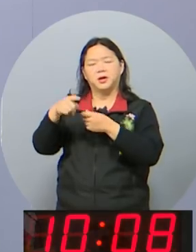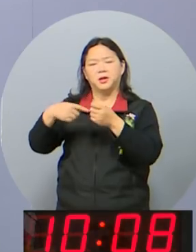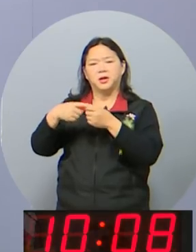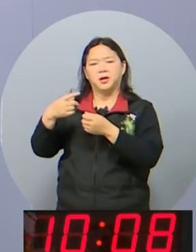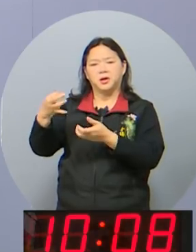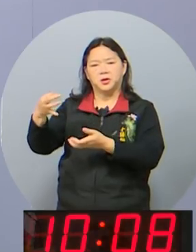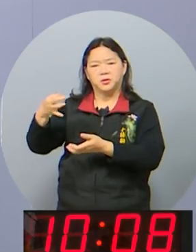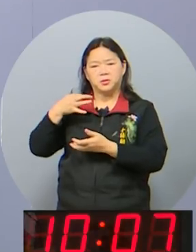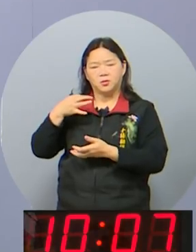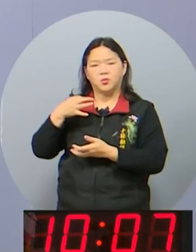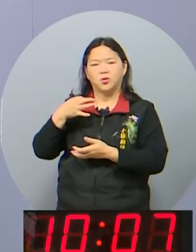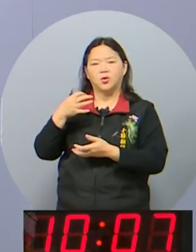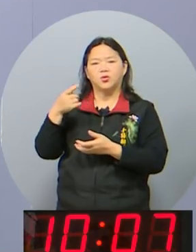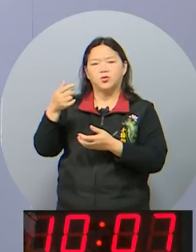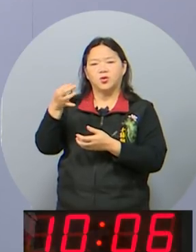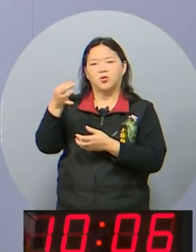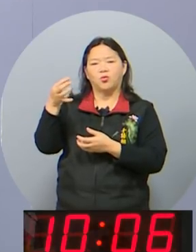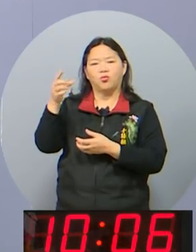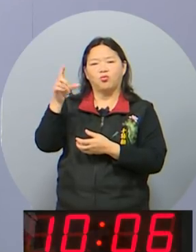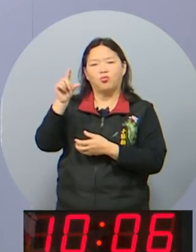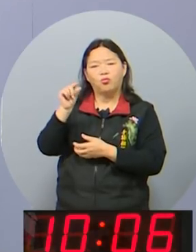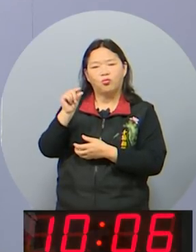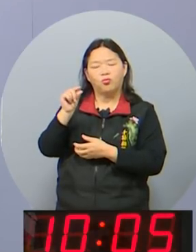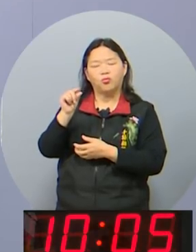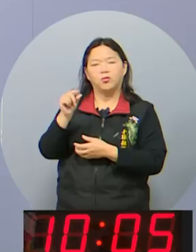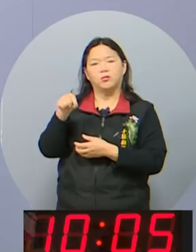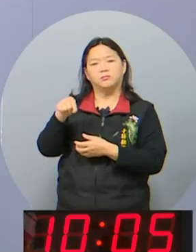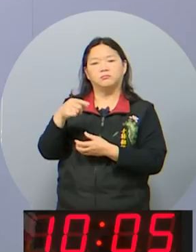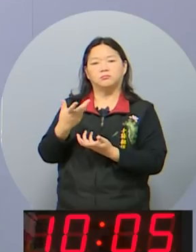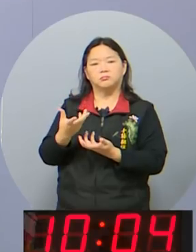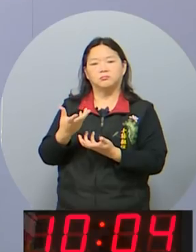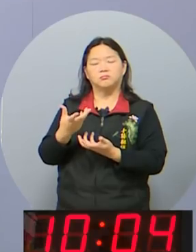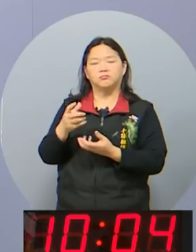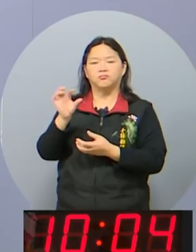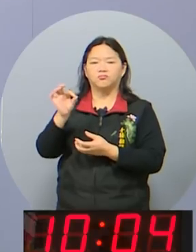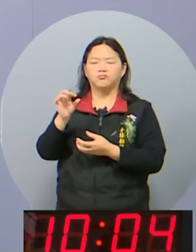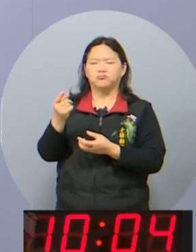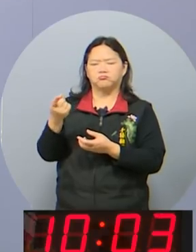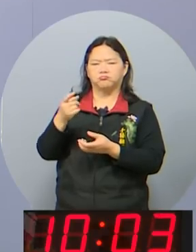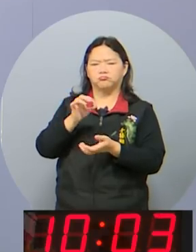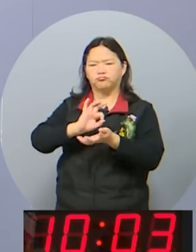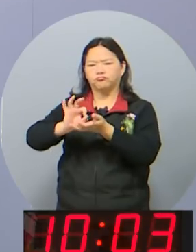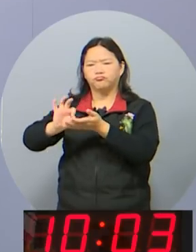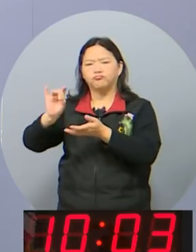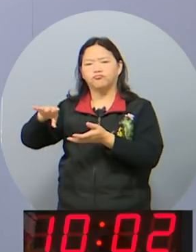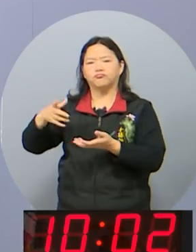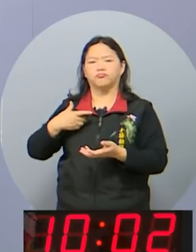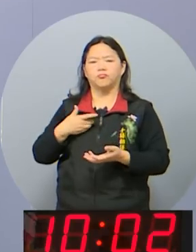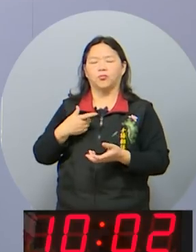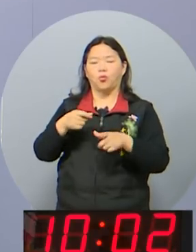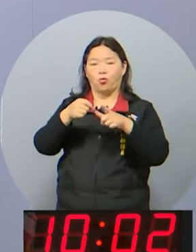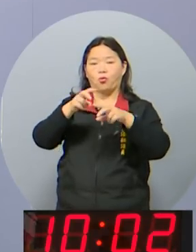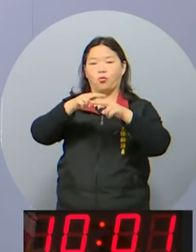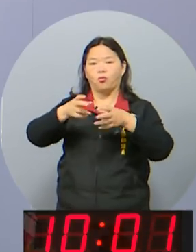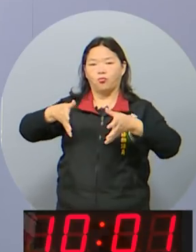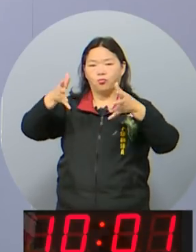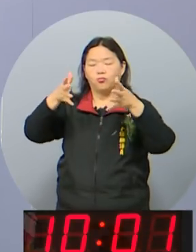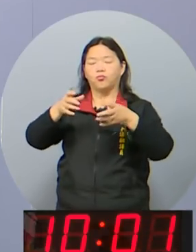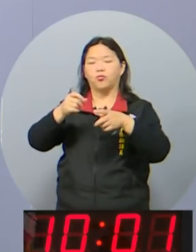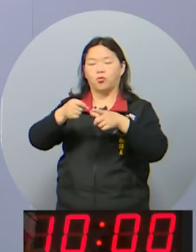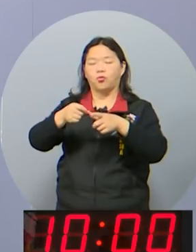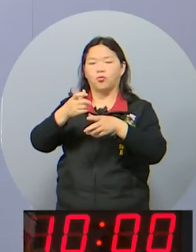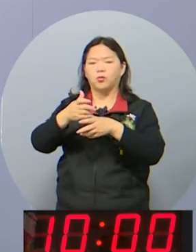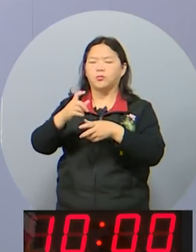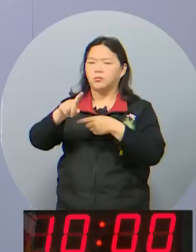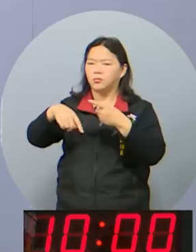这个现金是越来越少，那这些钱他们也不知道花去哪里。如果是花在公共工程上面，那也应该